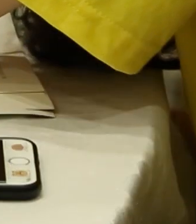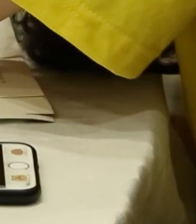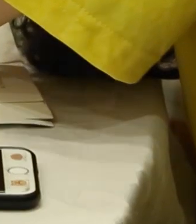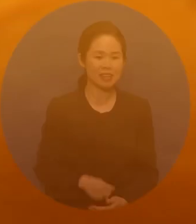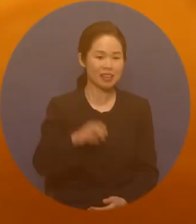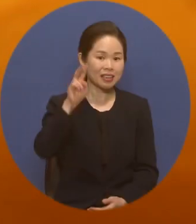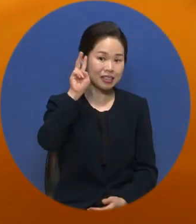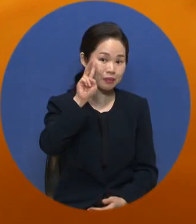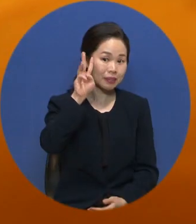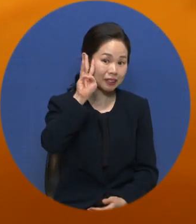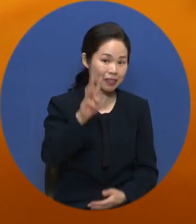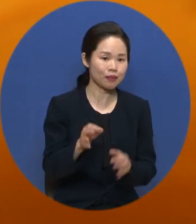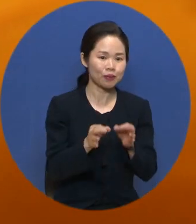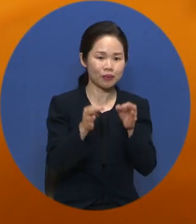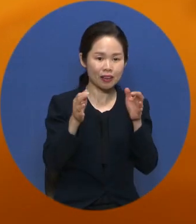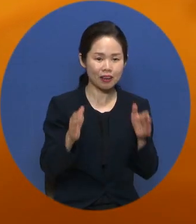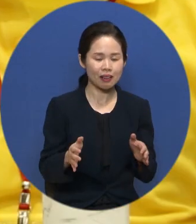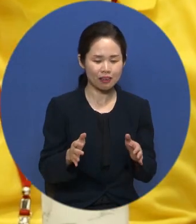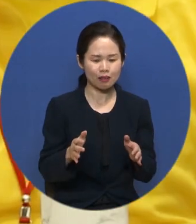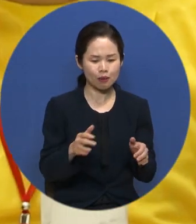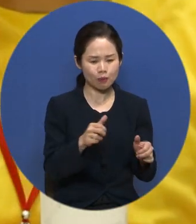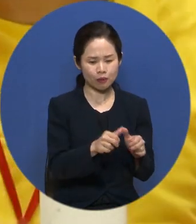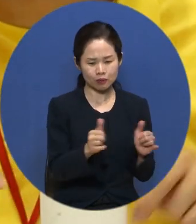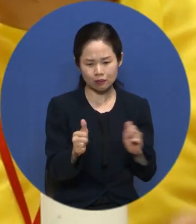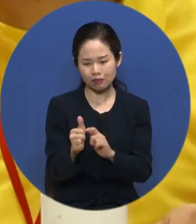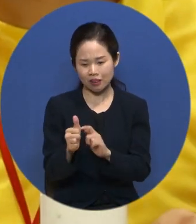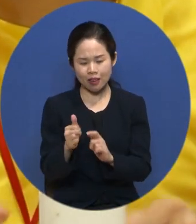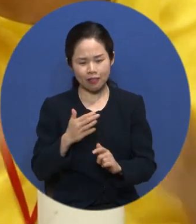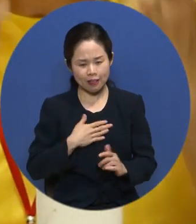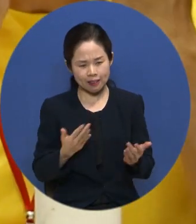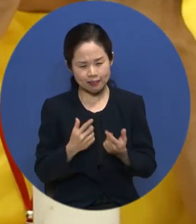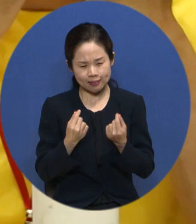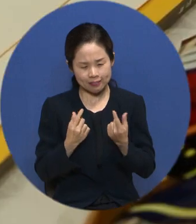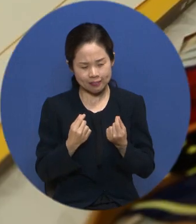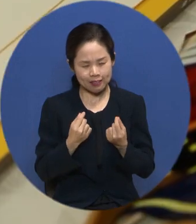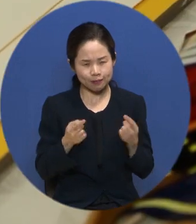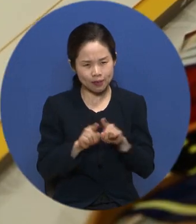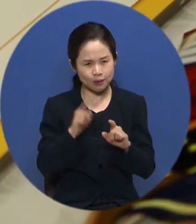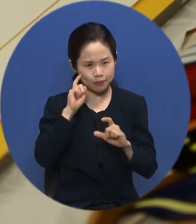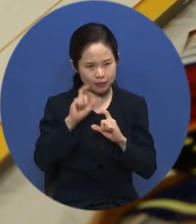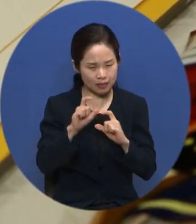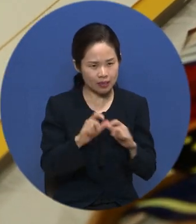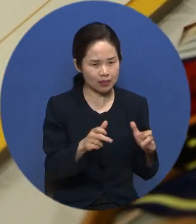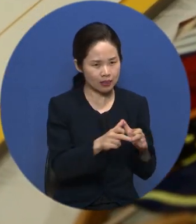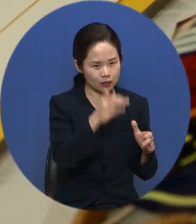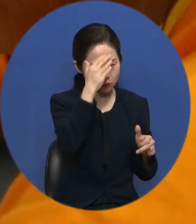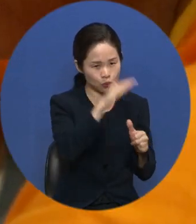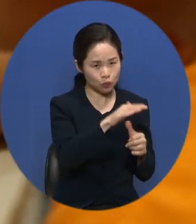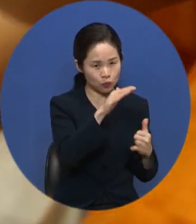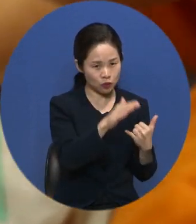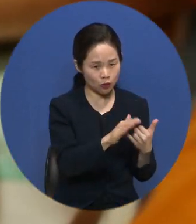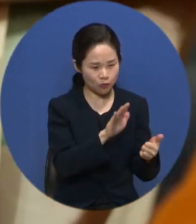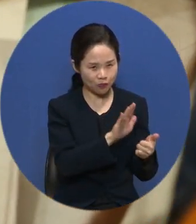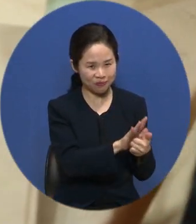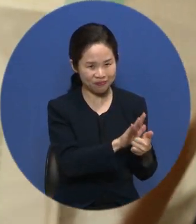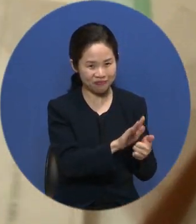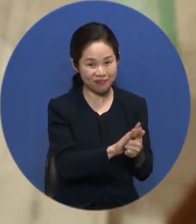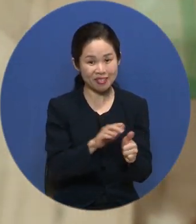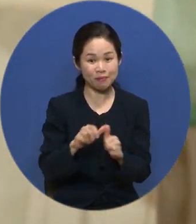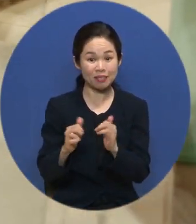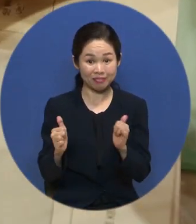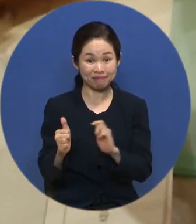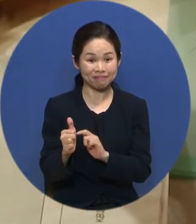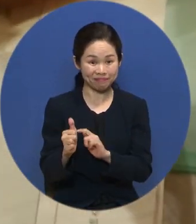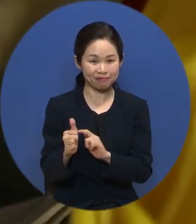2박 3일의 시간 동안 자신의 일처럼 진로를 고민하고 장애 청소년들의 길잡이가 되어준 멘토들. 우리